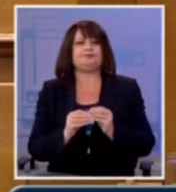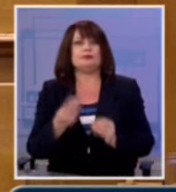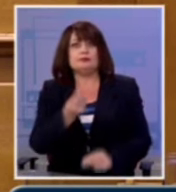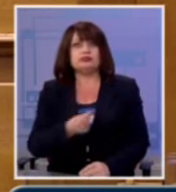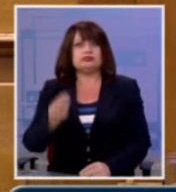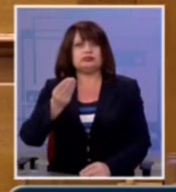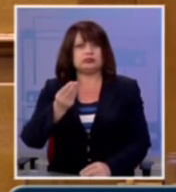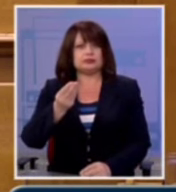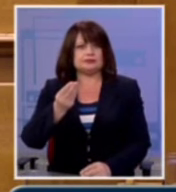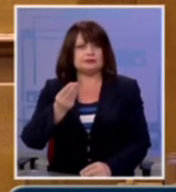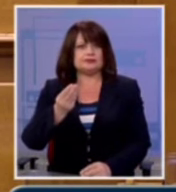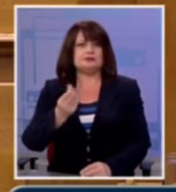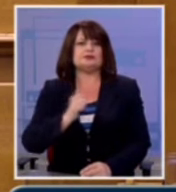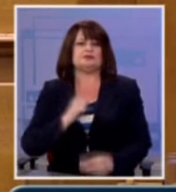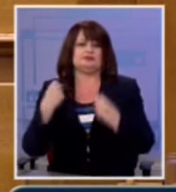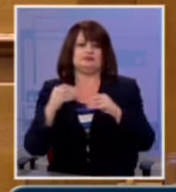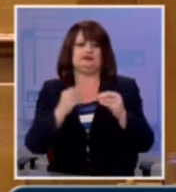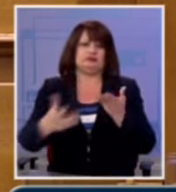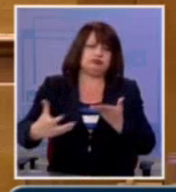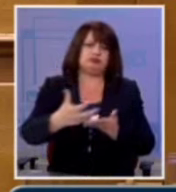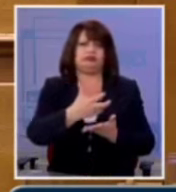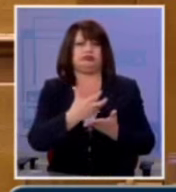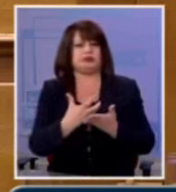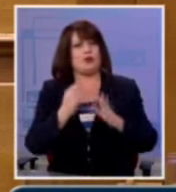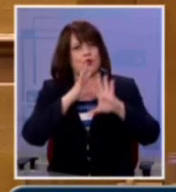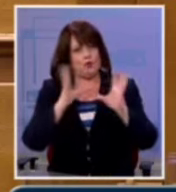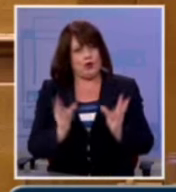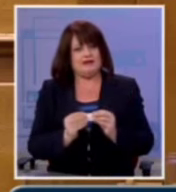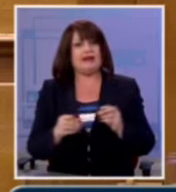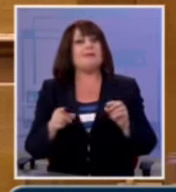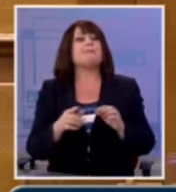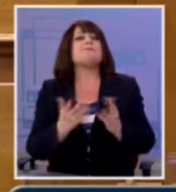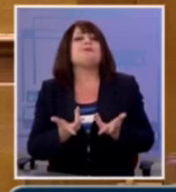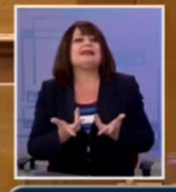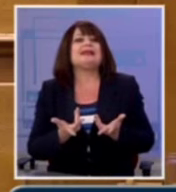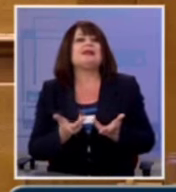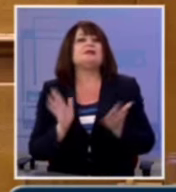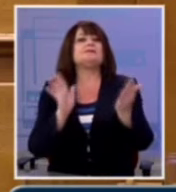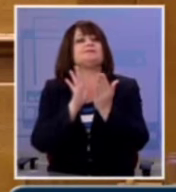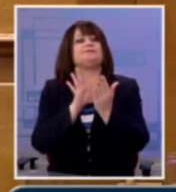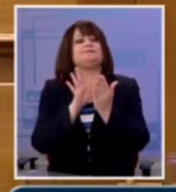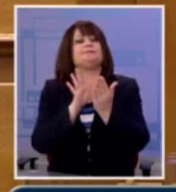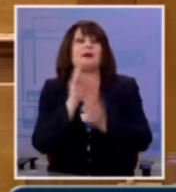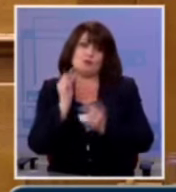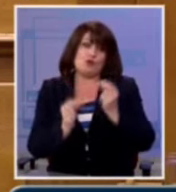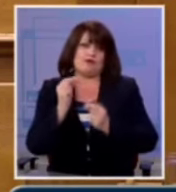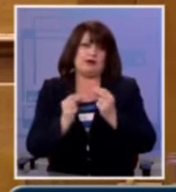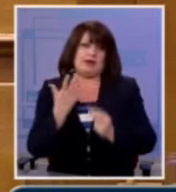ψηλές αποδόσεις των ιδιωτικοποιήσεων. Αυτά από κοινού θα αντιμετώπιζαν ένα πρόβλημα